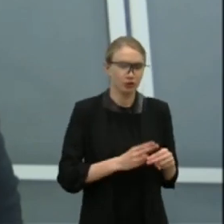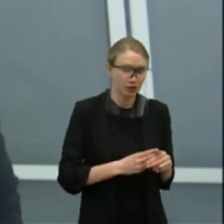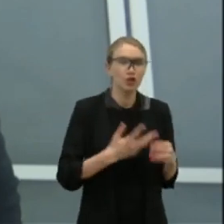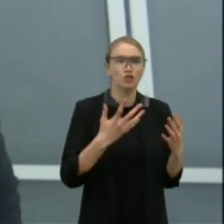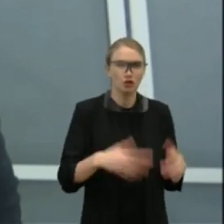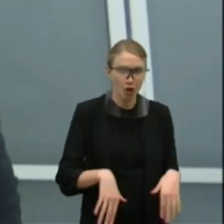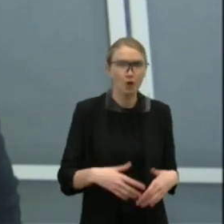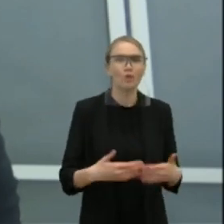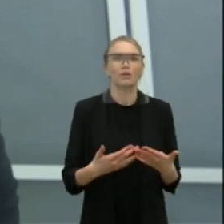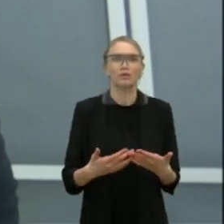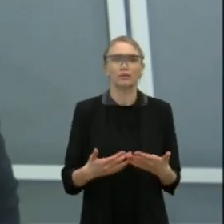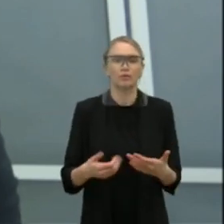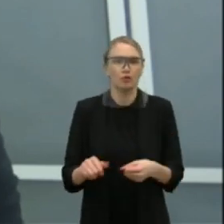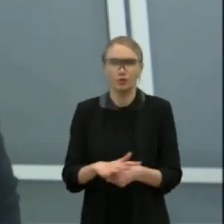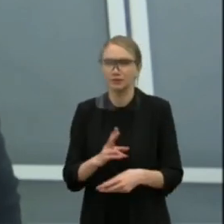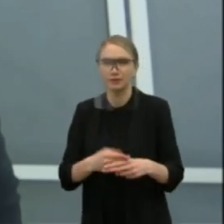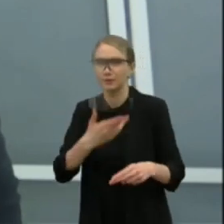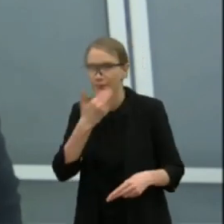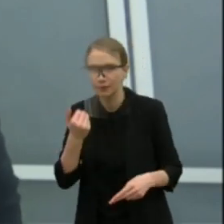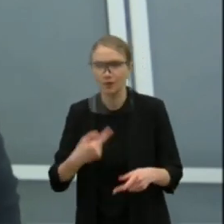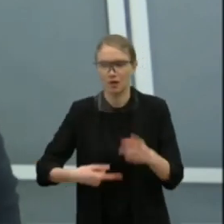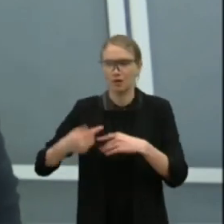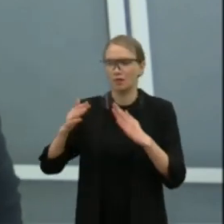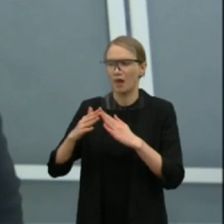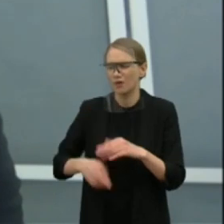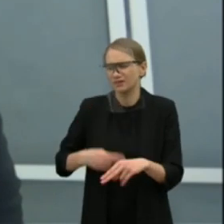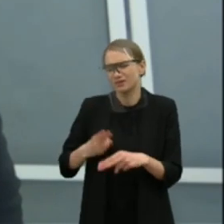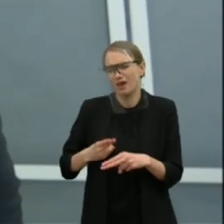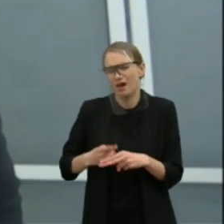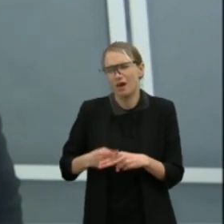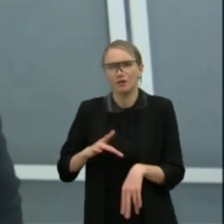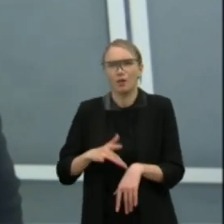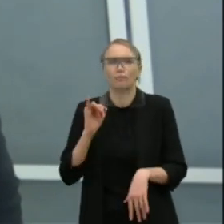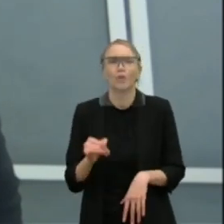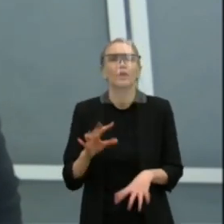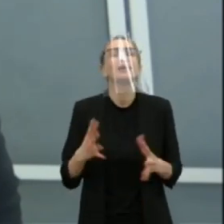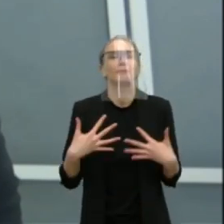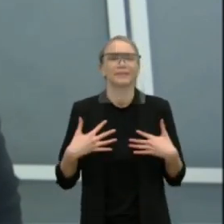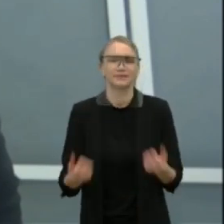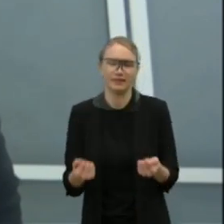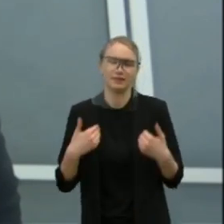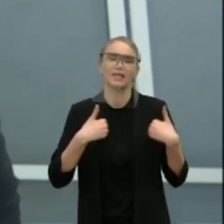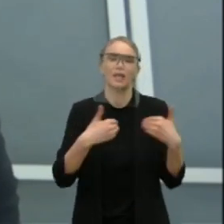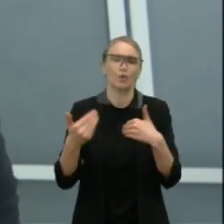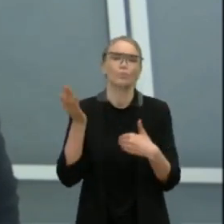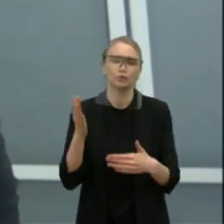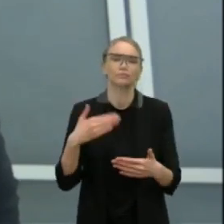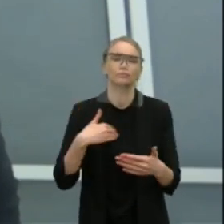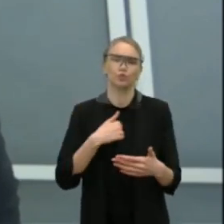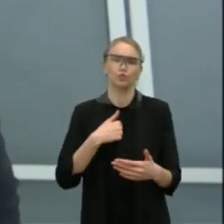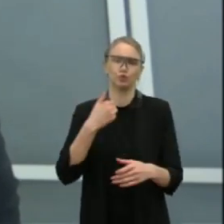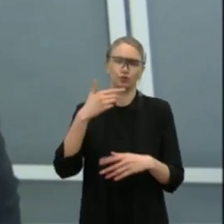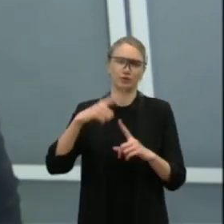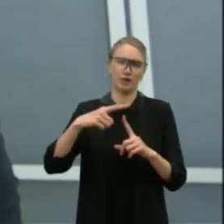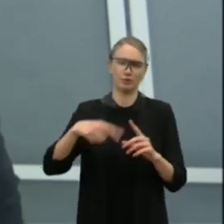iš pandemijos ir vėlgi jau dabar matom, kad finansavimo ir visų paslaugų užtikrinimo ir tai, kas dabar